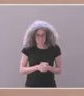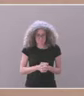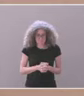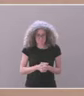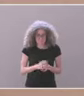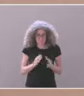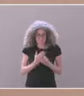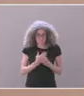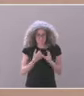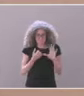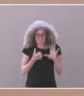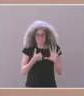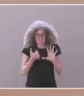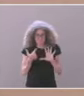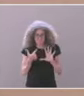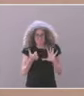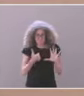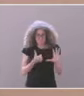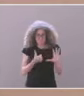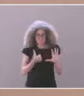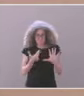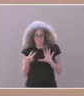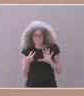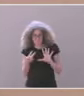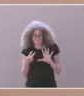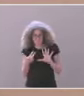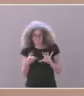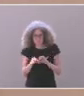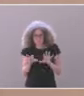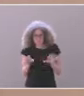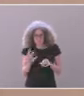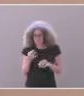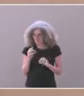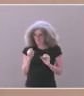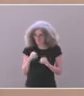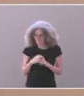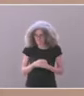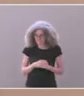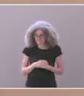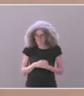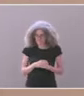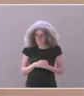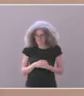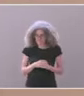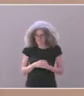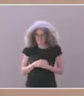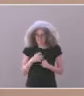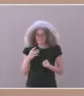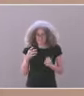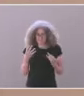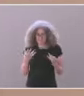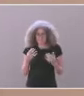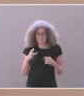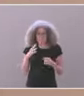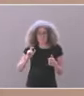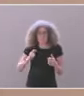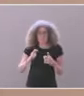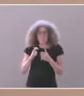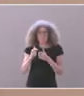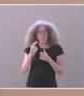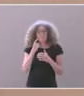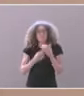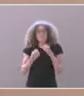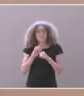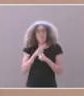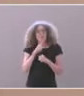67 et 68. Oui, je peux enchaîner les deux. Donc, dans le cadre de la procédure pour la mise en place de la ZAC